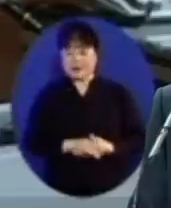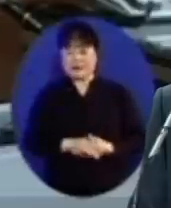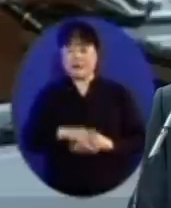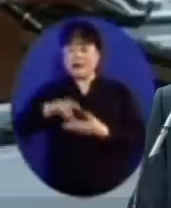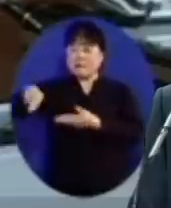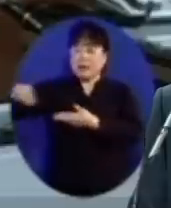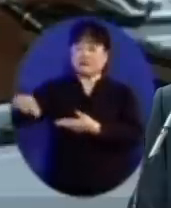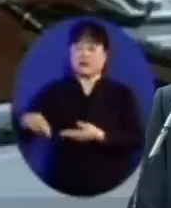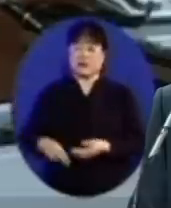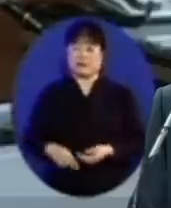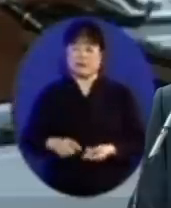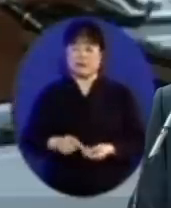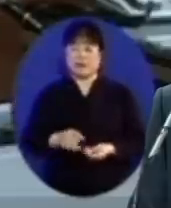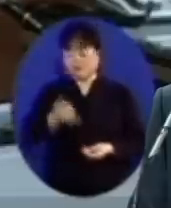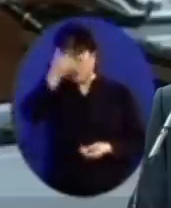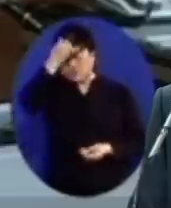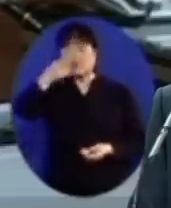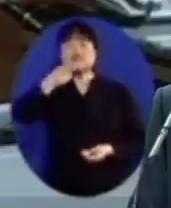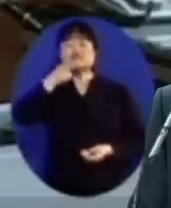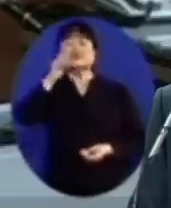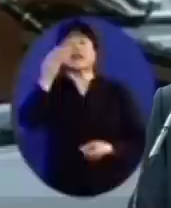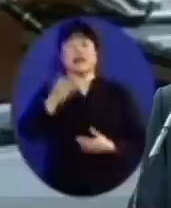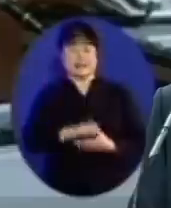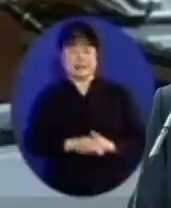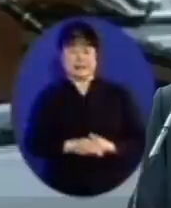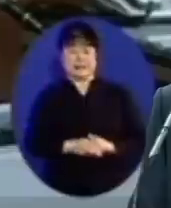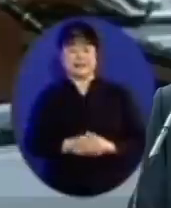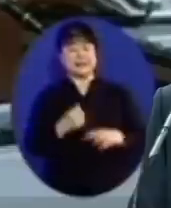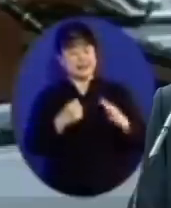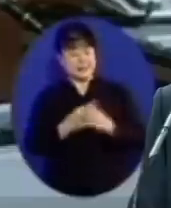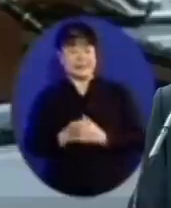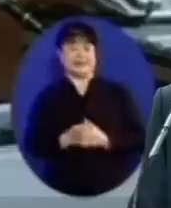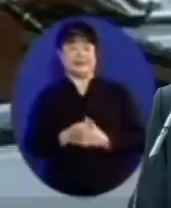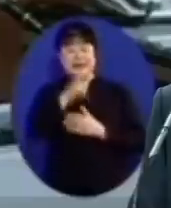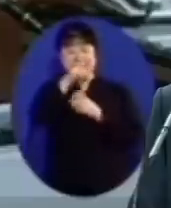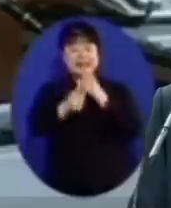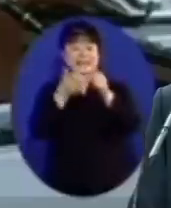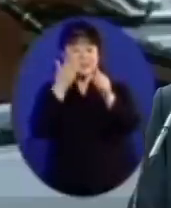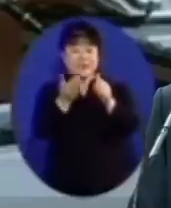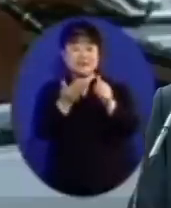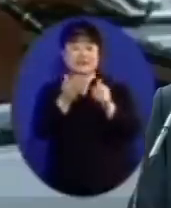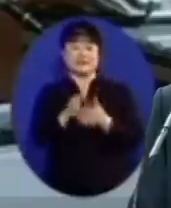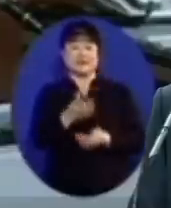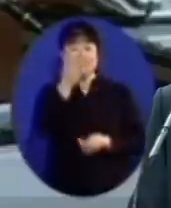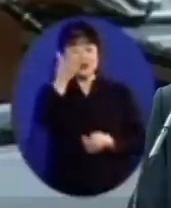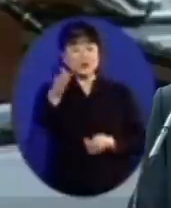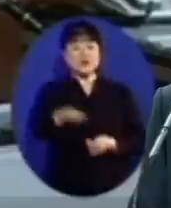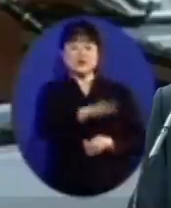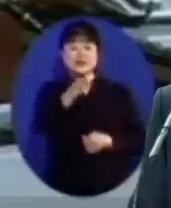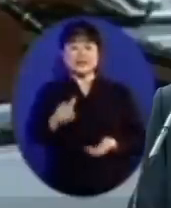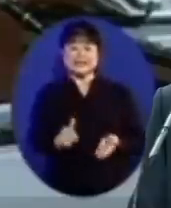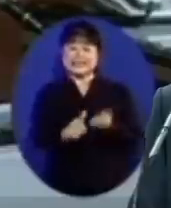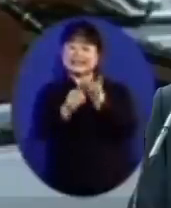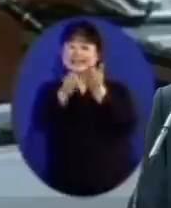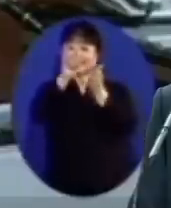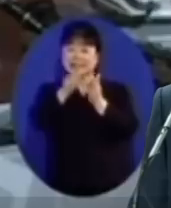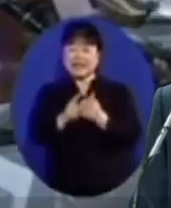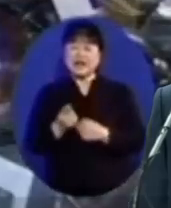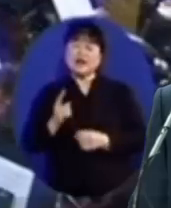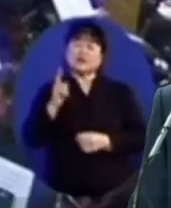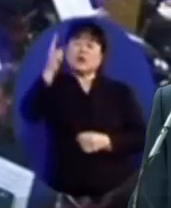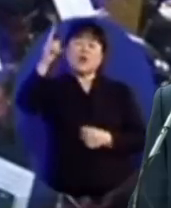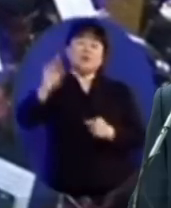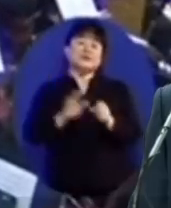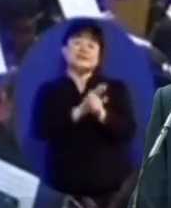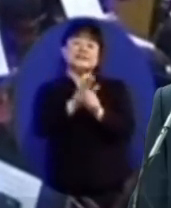방종하게 기르는 자식은 나중에 불효하기 짝이 없게 되는 것입니다. 그러므로 하나님께서는 여러분 우리를 기르실 때 높은